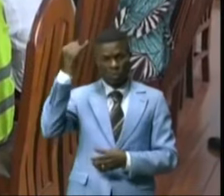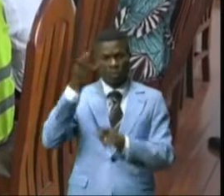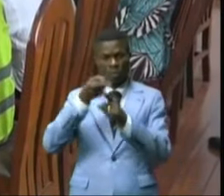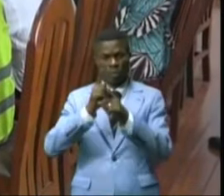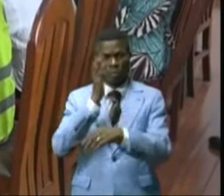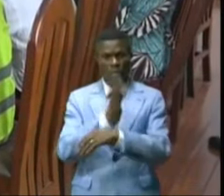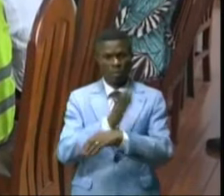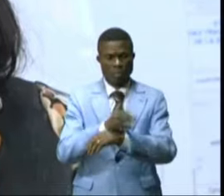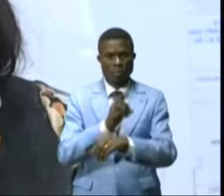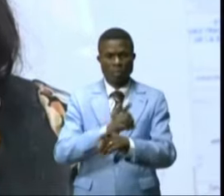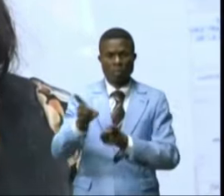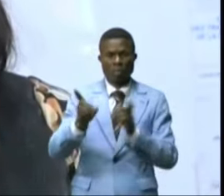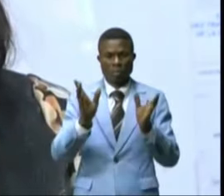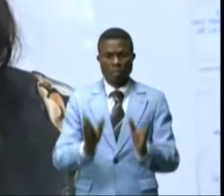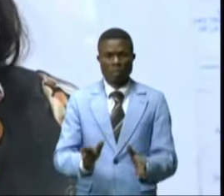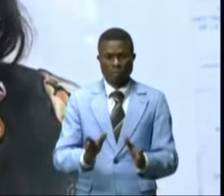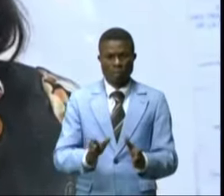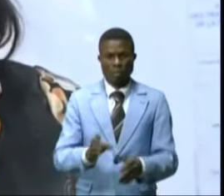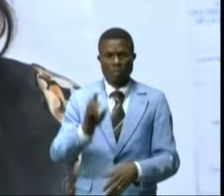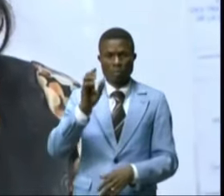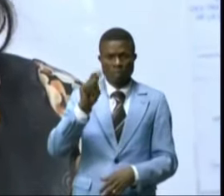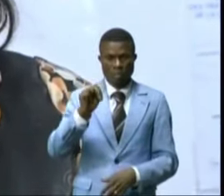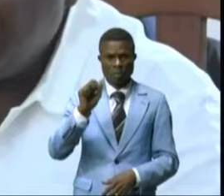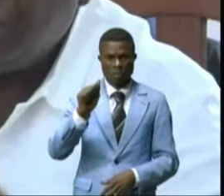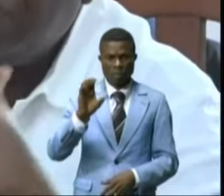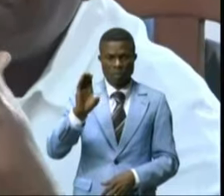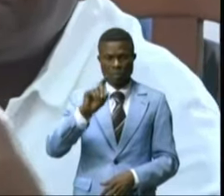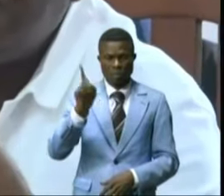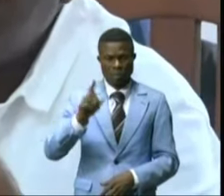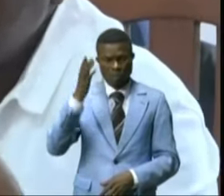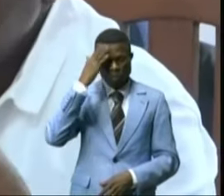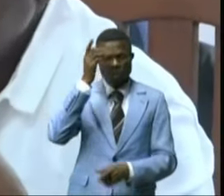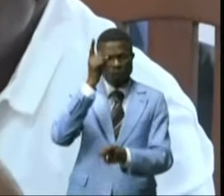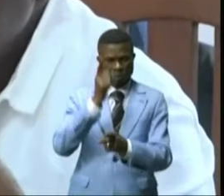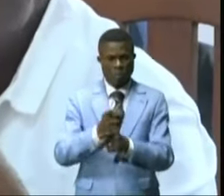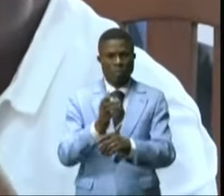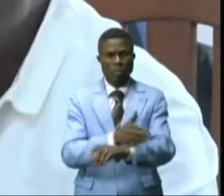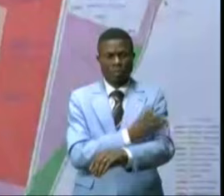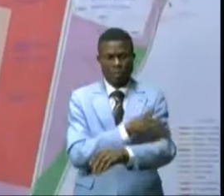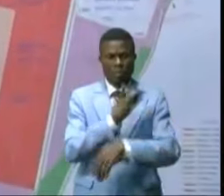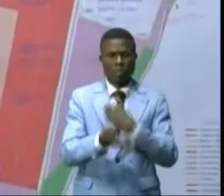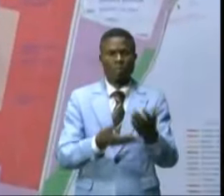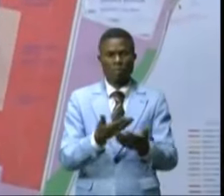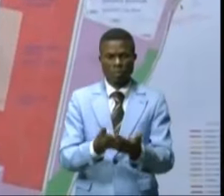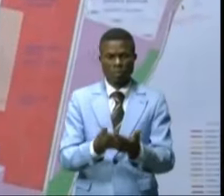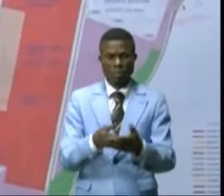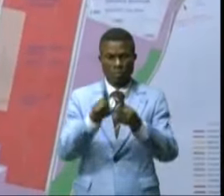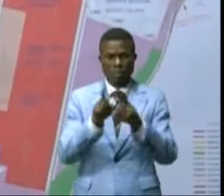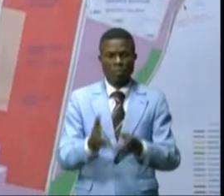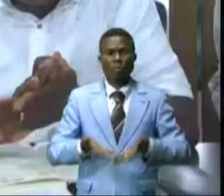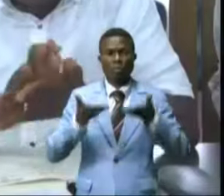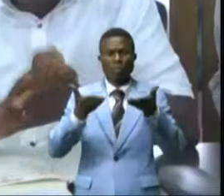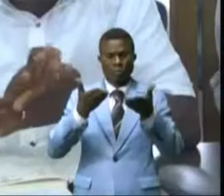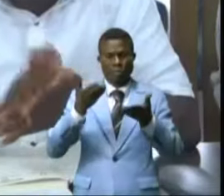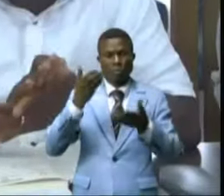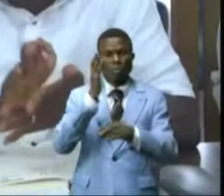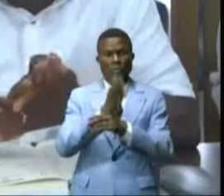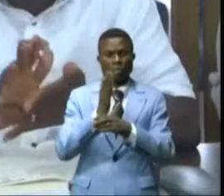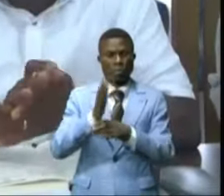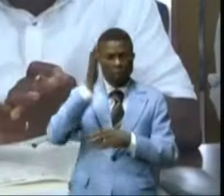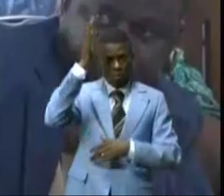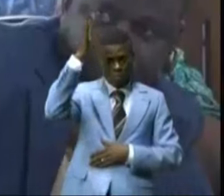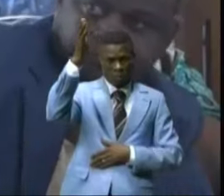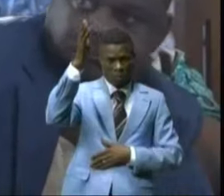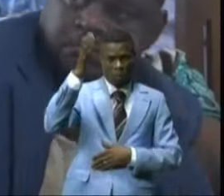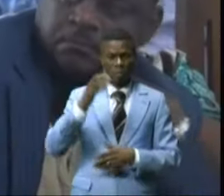conseil d'administration de l'AZES pour se faire une idée réelle des avancées réalisées et en proposer des orientations précises.